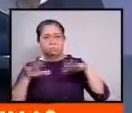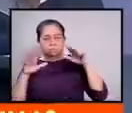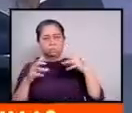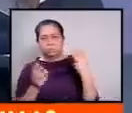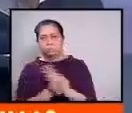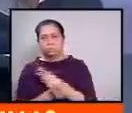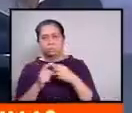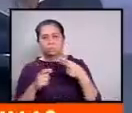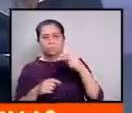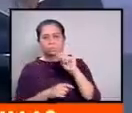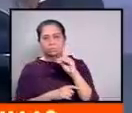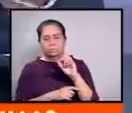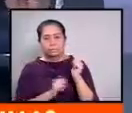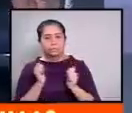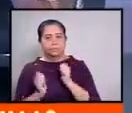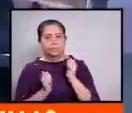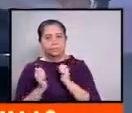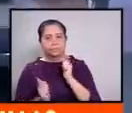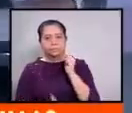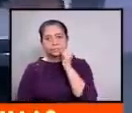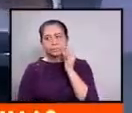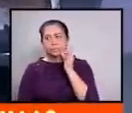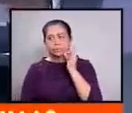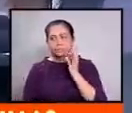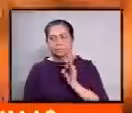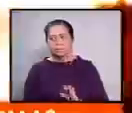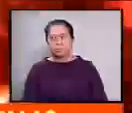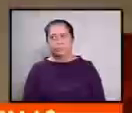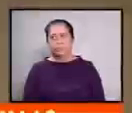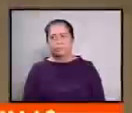pinalala ng high tide. Umaaksyon si Shaila Francisco.